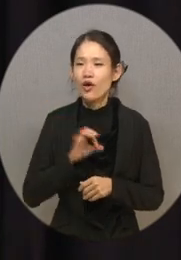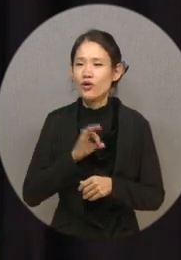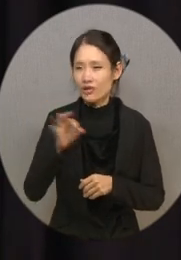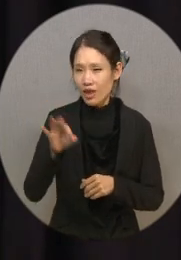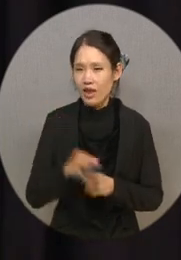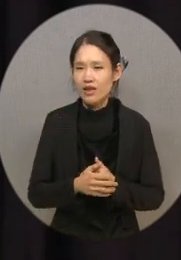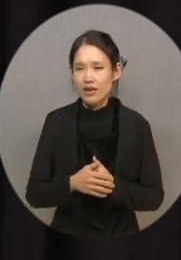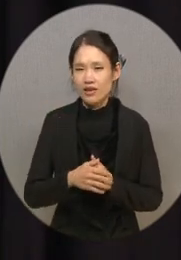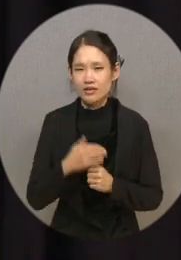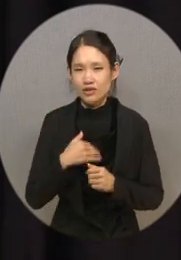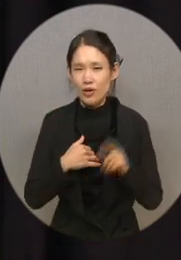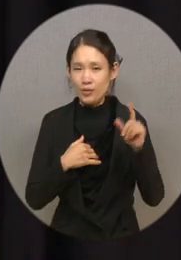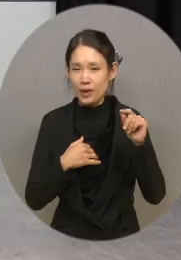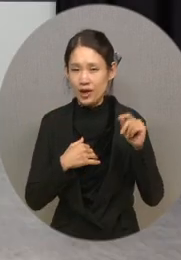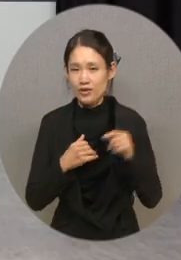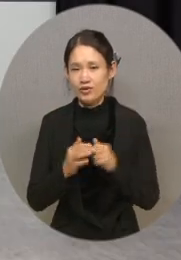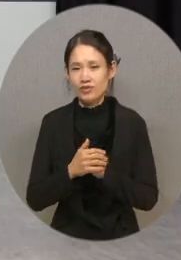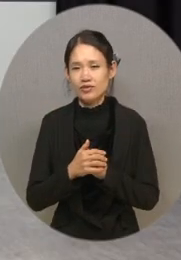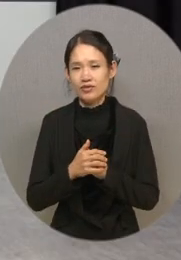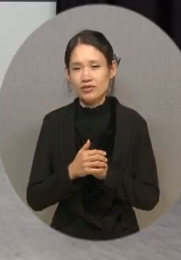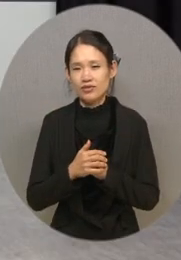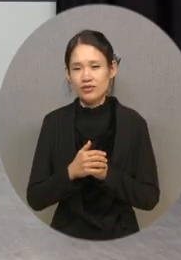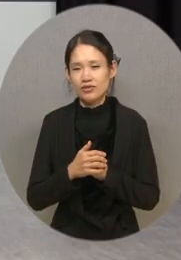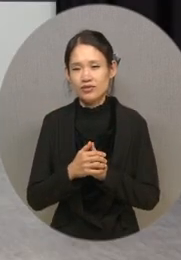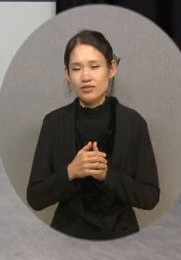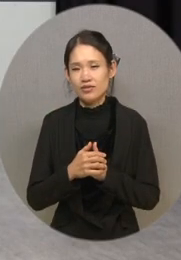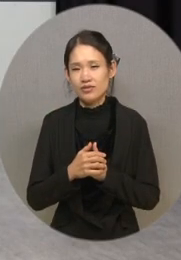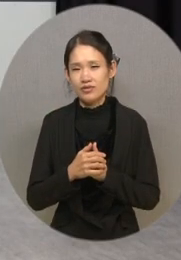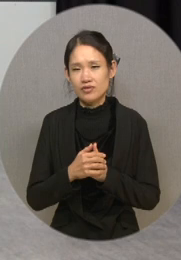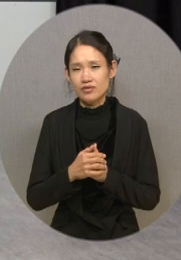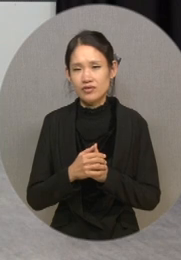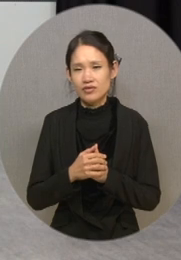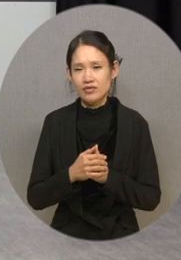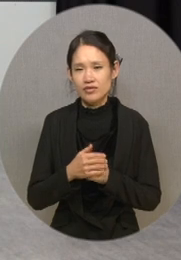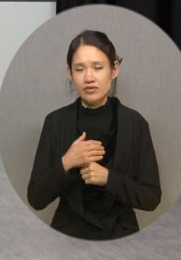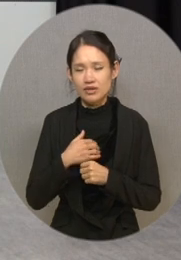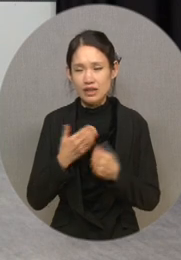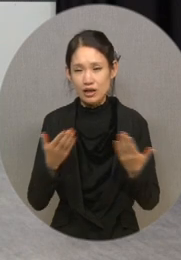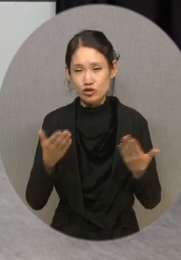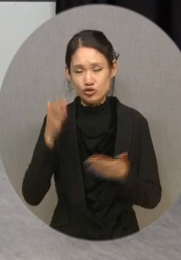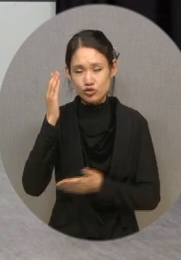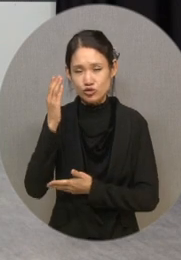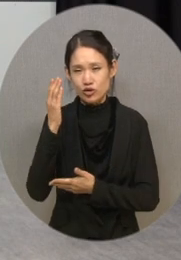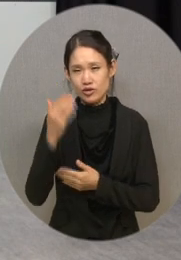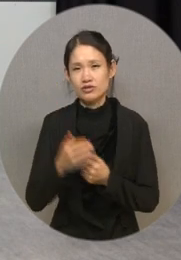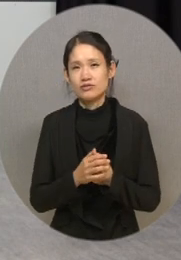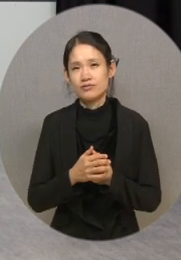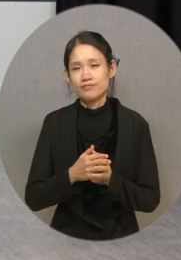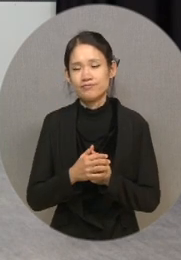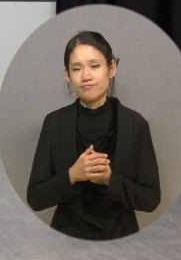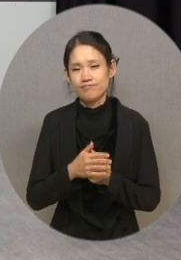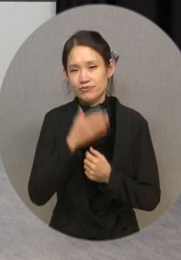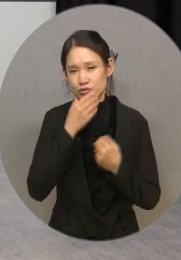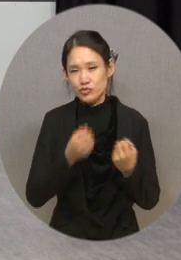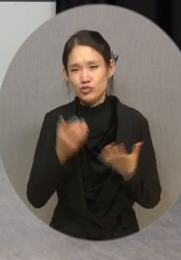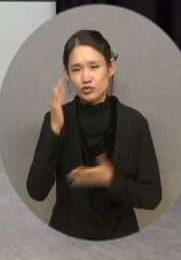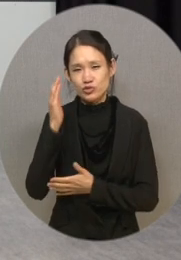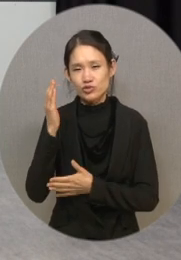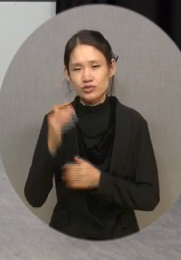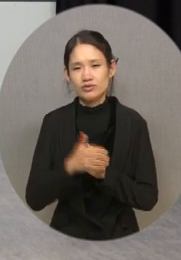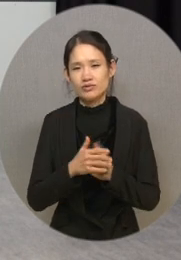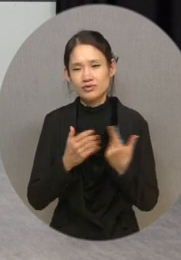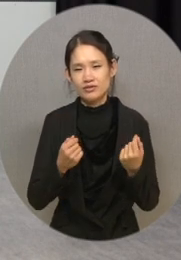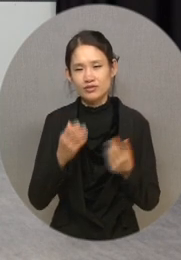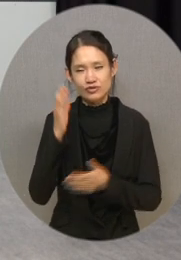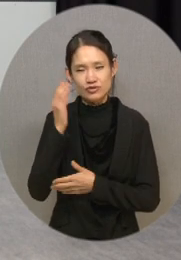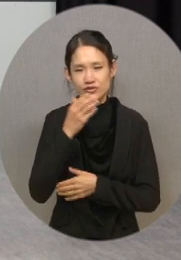오늘 저는 만 원 낼게요. 이런 애들도 있어요. 그래서 제가 한 그 덕담이랄까 축사 중에 제일 잘하는 축사다 이런